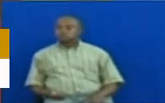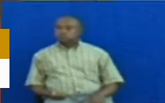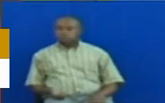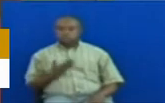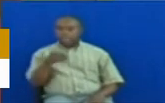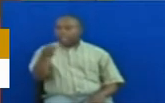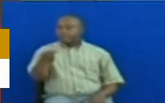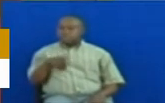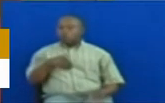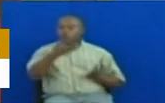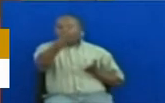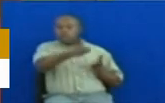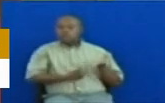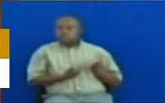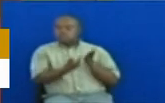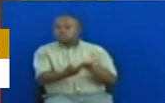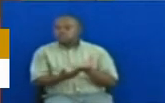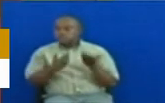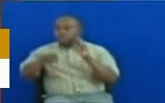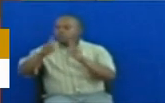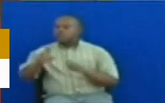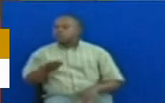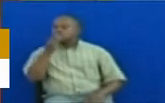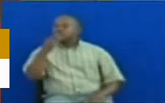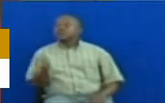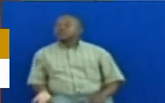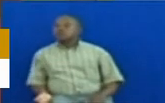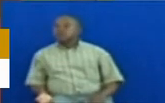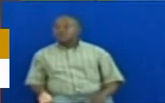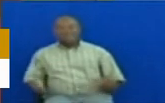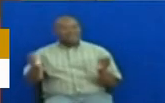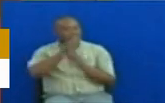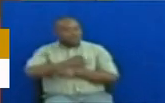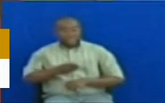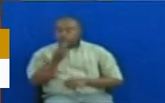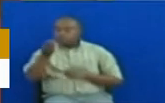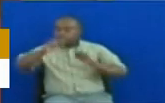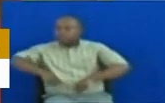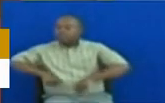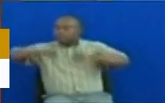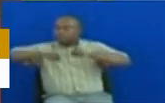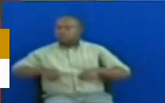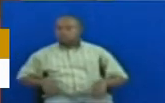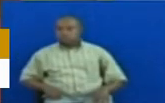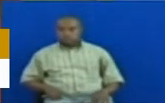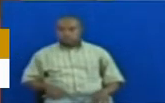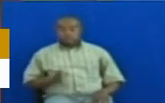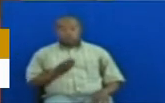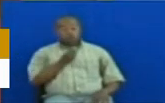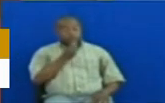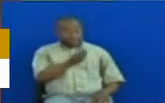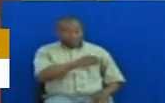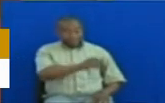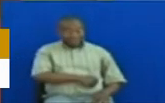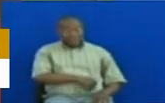amenyimwa leseni, unapokwenda mahakamani unamshtaki nani? Uweze kaishtaki authority, unamshtaki yule afisa